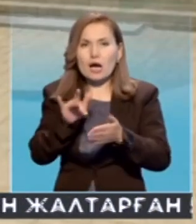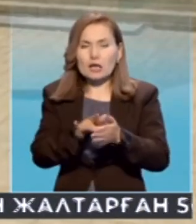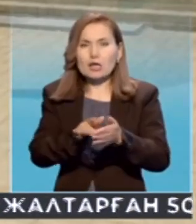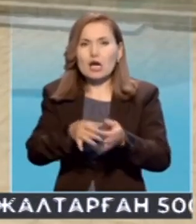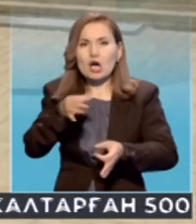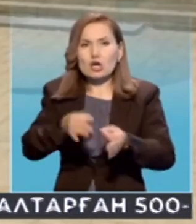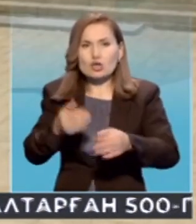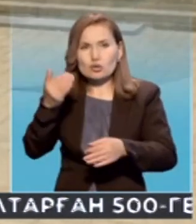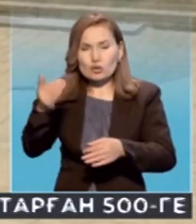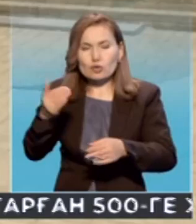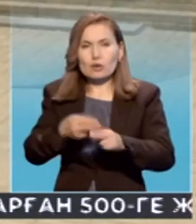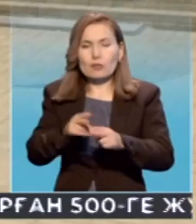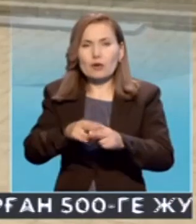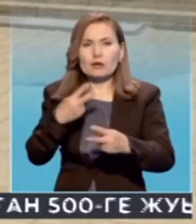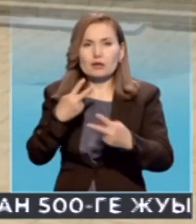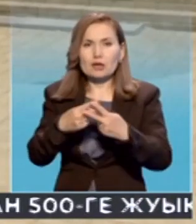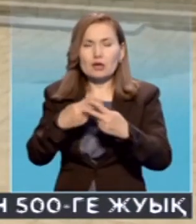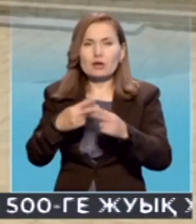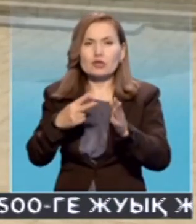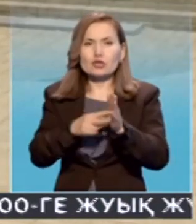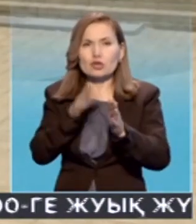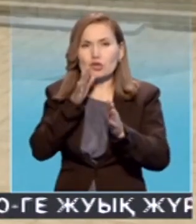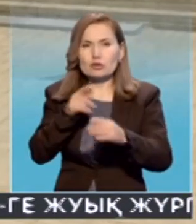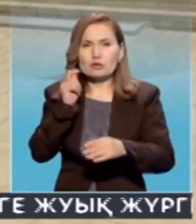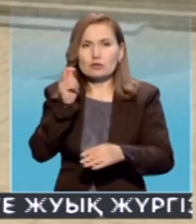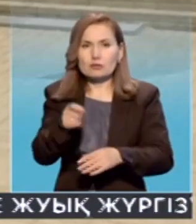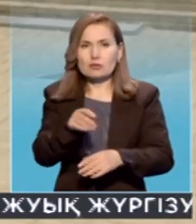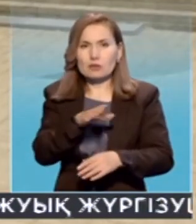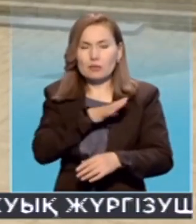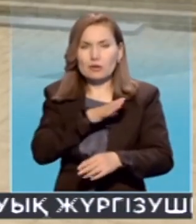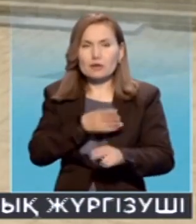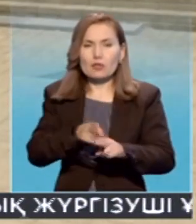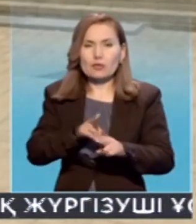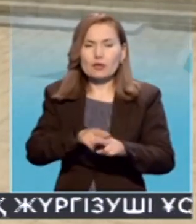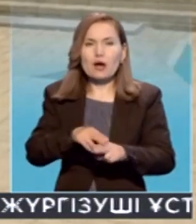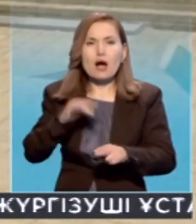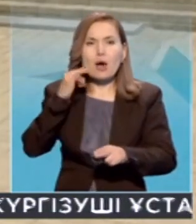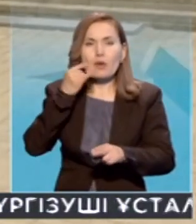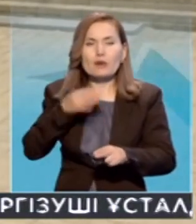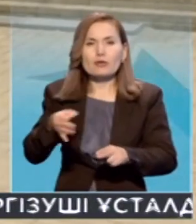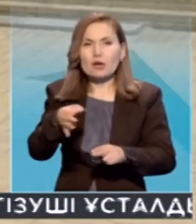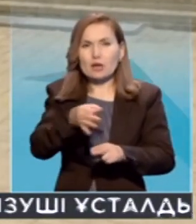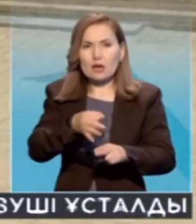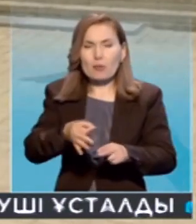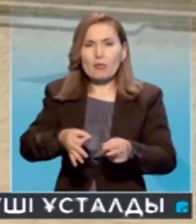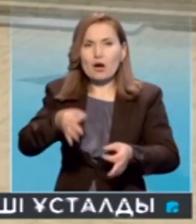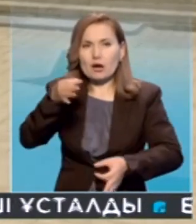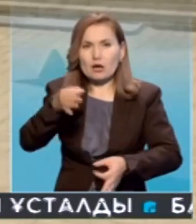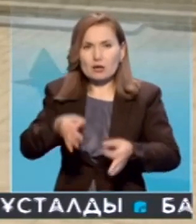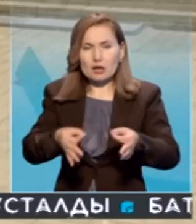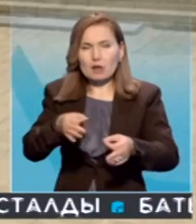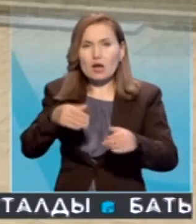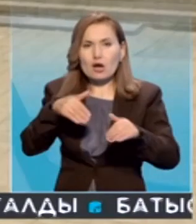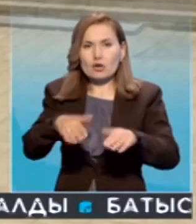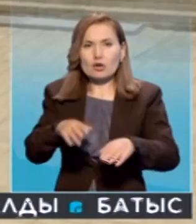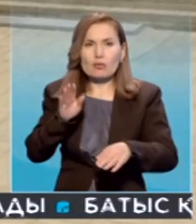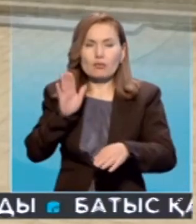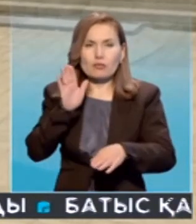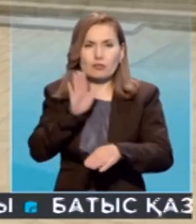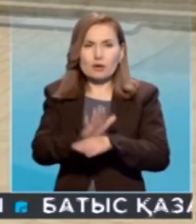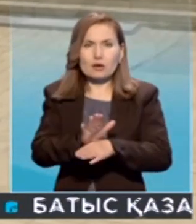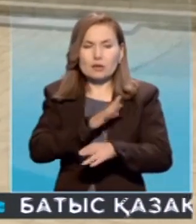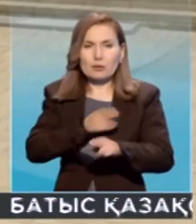Мұздыбаевқа қатысты 7 жылды бас бостандығынан айырылған деген үкім шығарылды. Павлодар облысының сотының қылмыстық істер жөніндегі сот